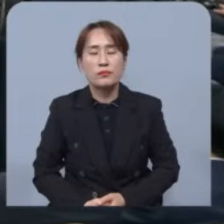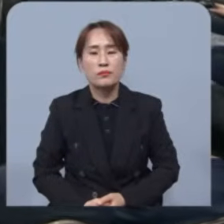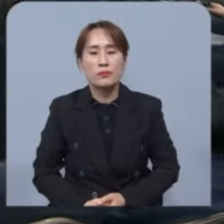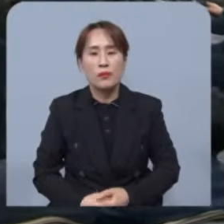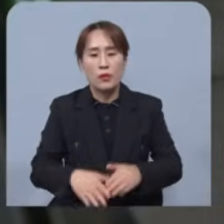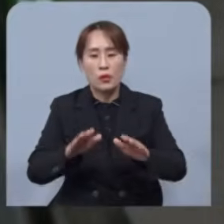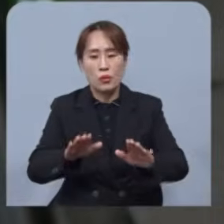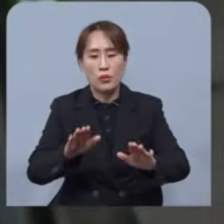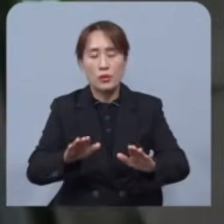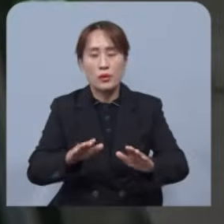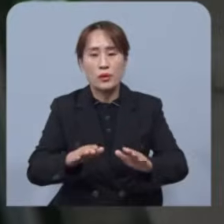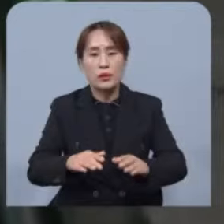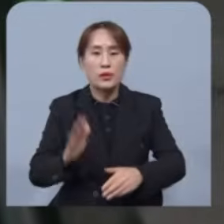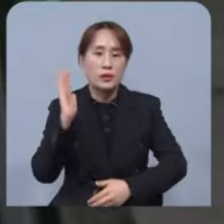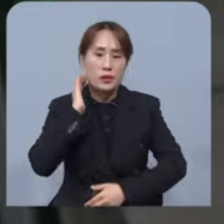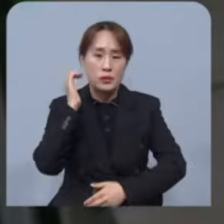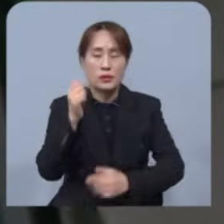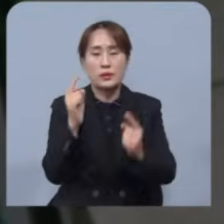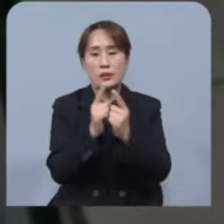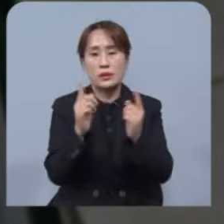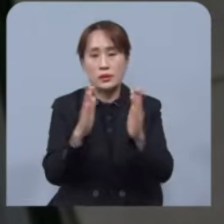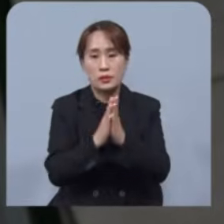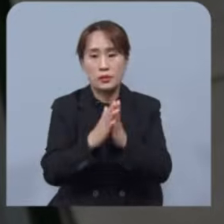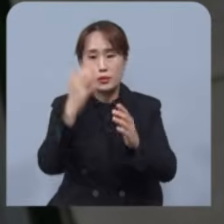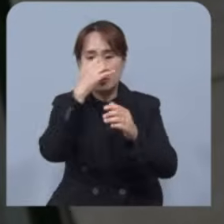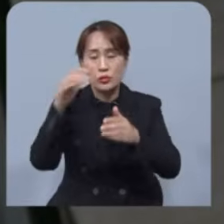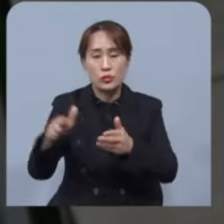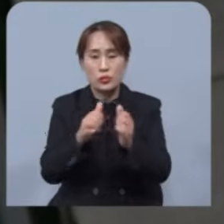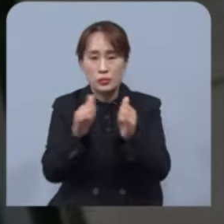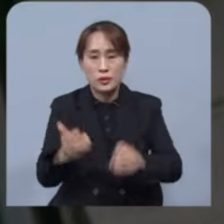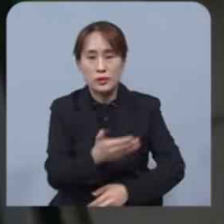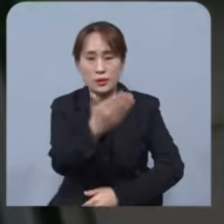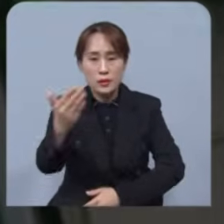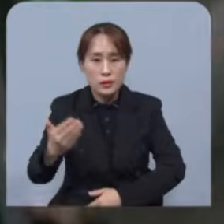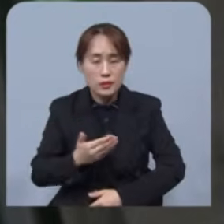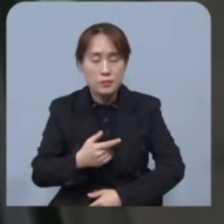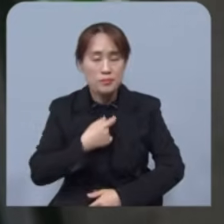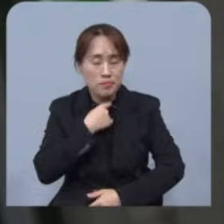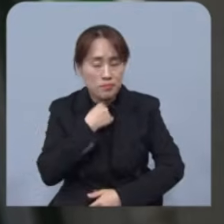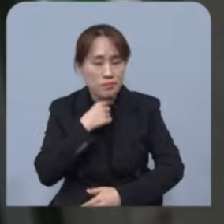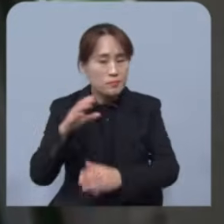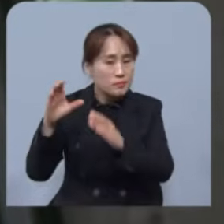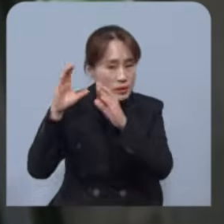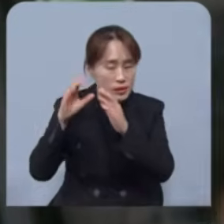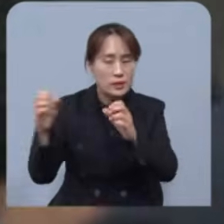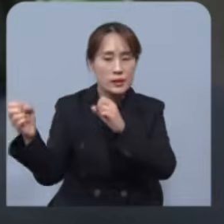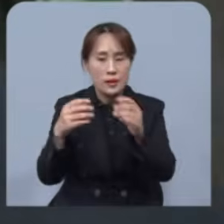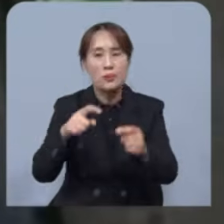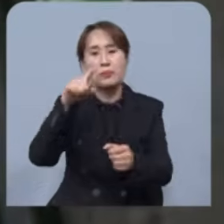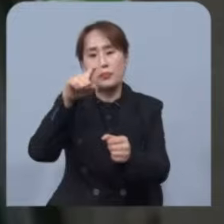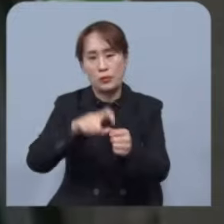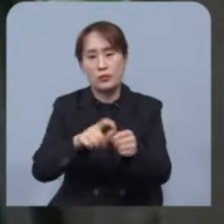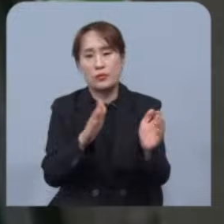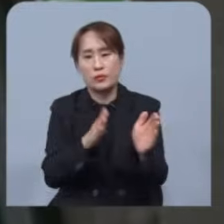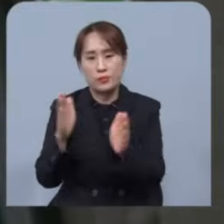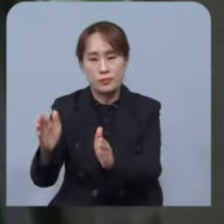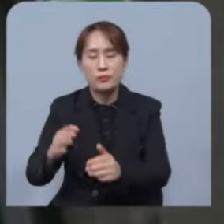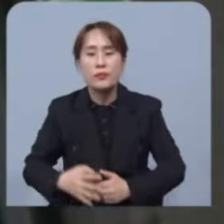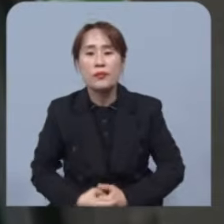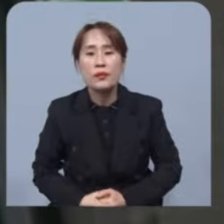네, 오늘 자리는 대통령께서 직접 충북도민 여러분의 목소리를 듣고 소통하기 위해 마련된